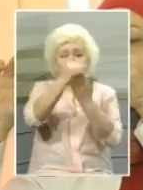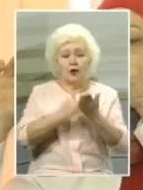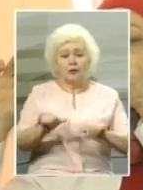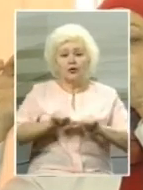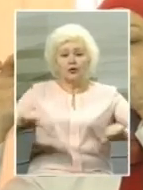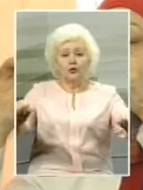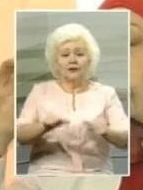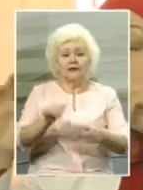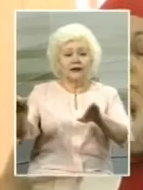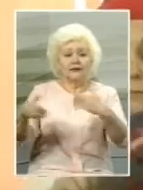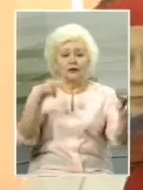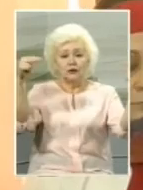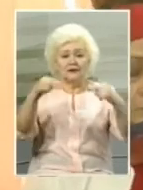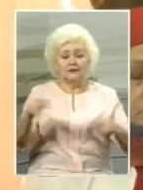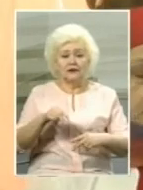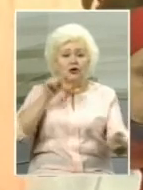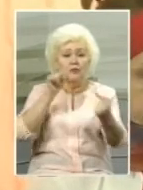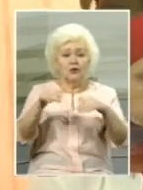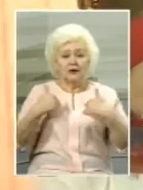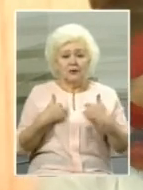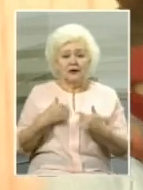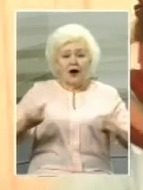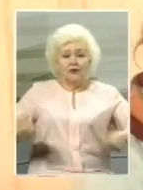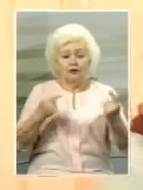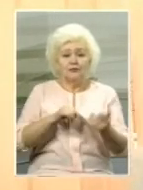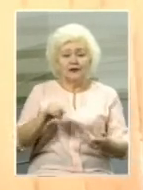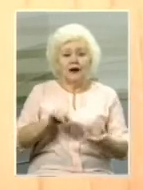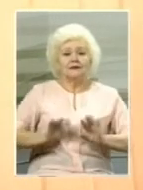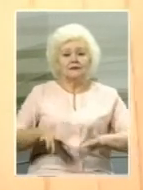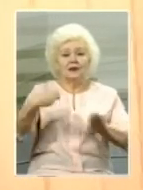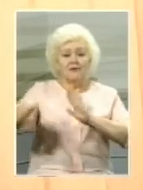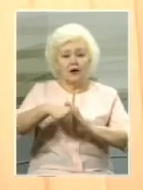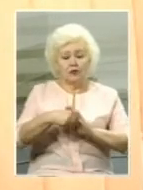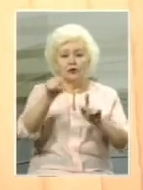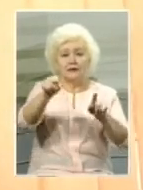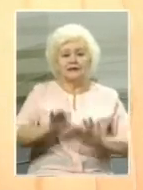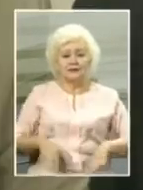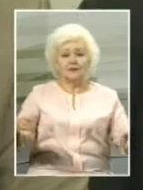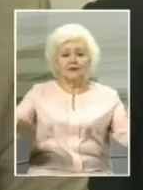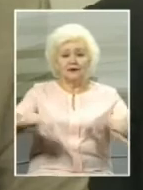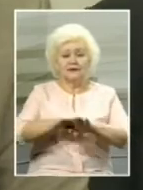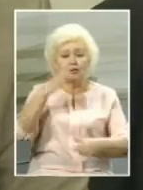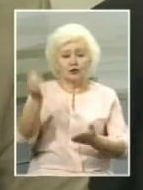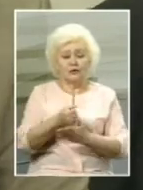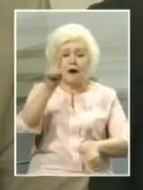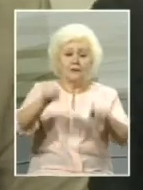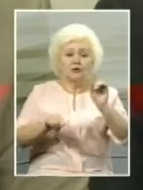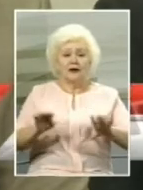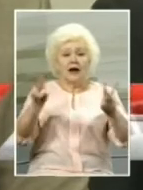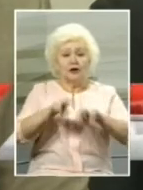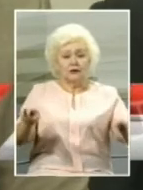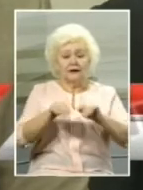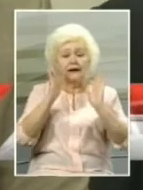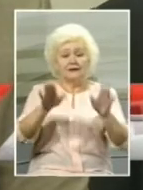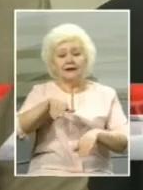доложили свідчення, проти мене була відбудена справа корупції. Цю справу закрити і виграв. Будь-яке розслідування – це не